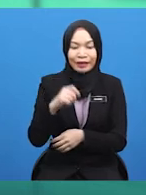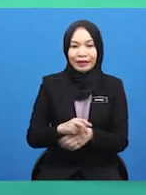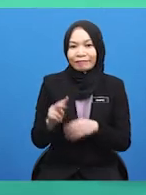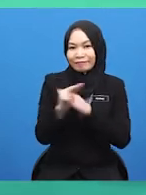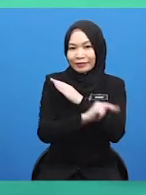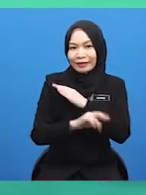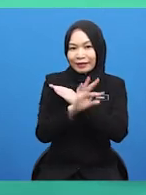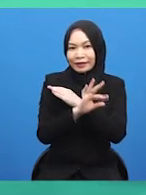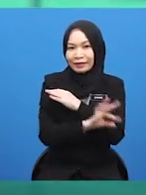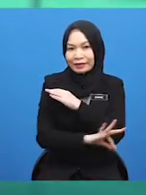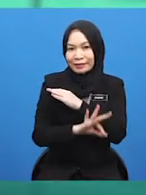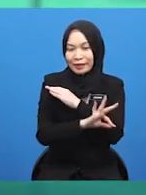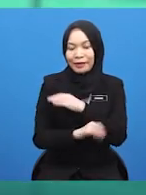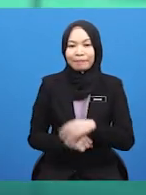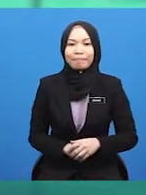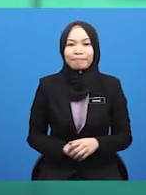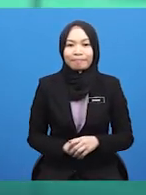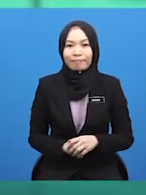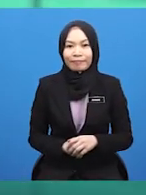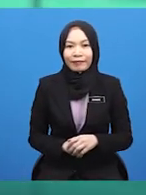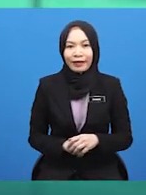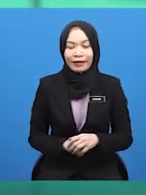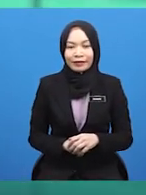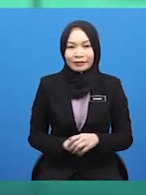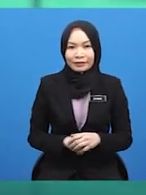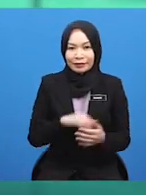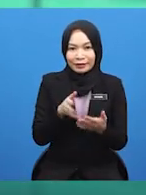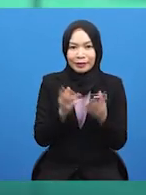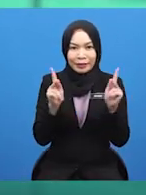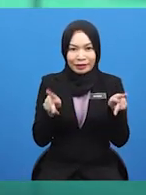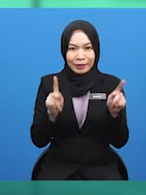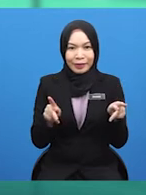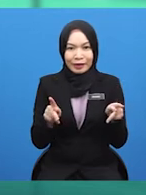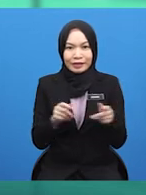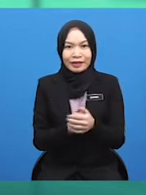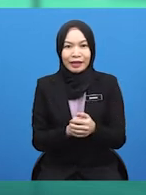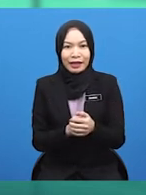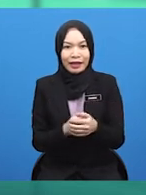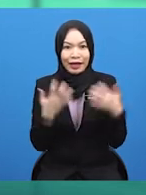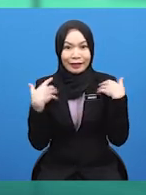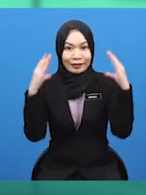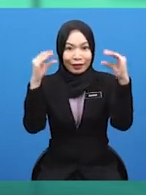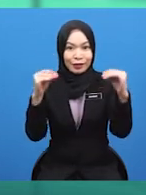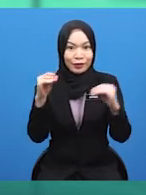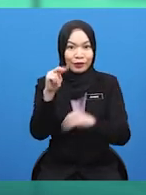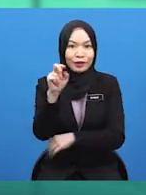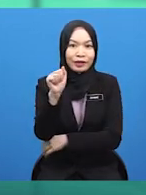Sembilan. Dan sebenarnya pelajar-pelajar sekalian, kita cukup bertuah pada hari ini. Kita sebenarnya Cikgu Nadia ni guru yang